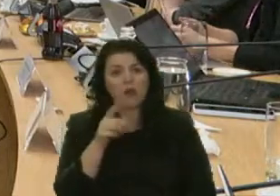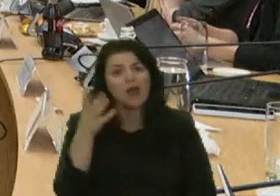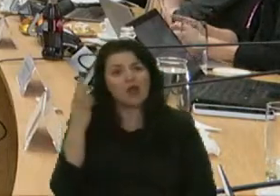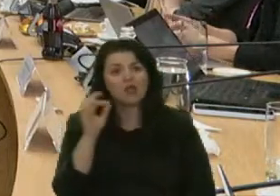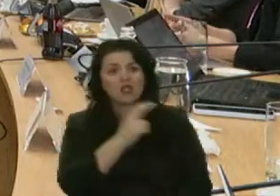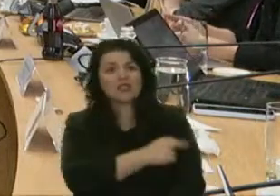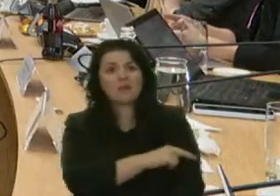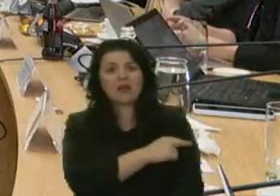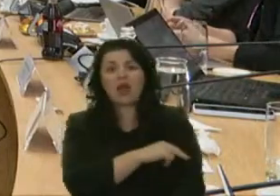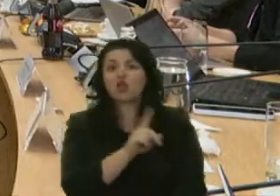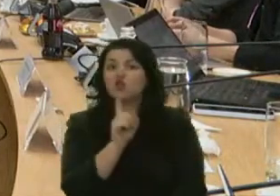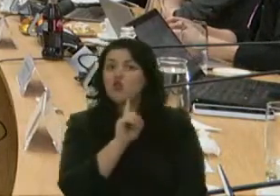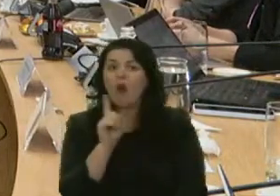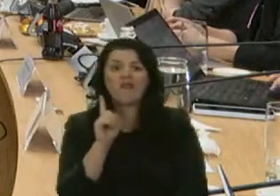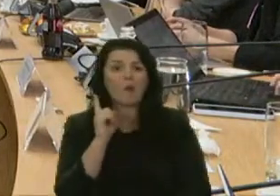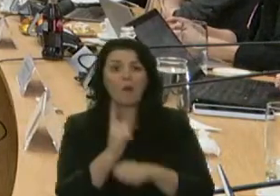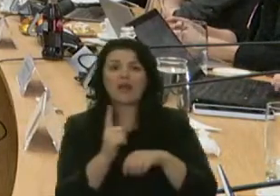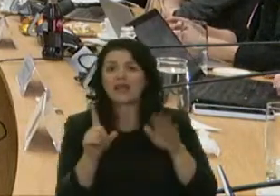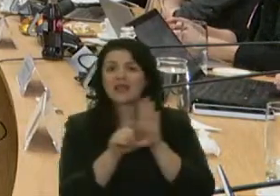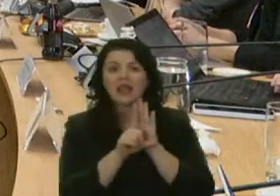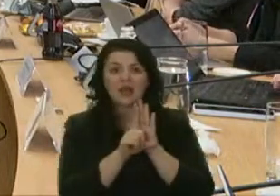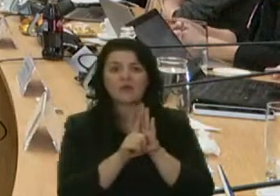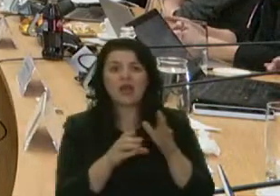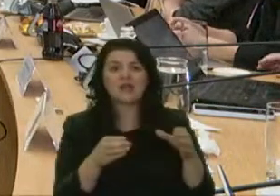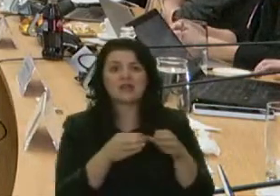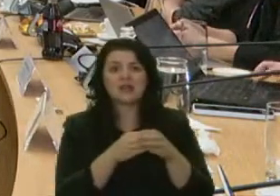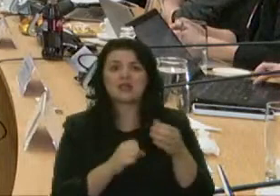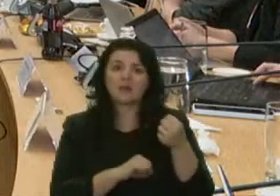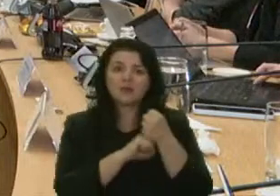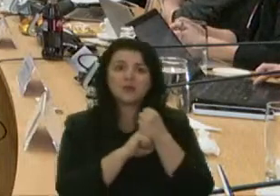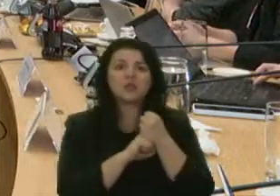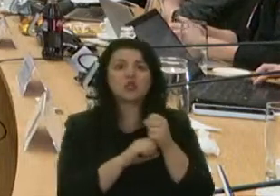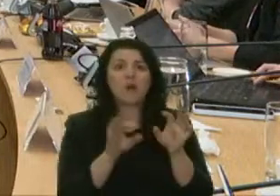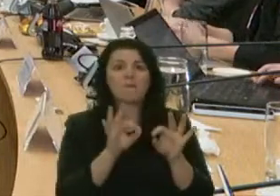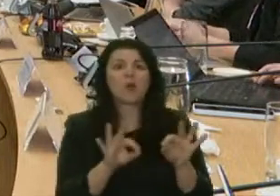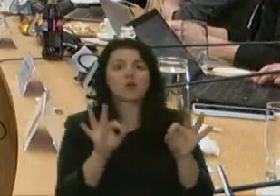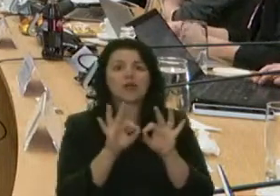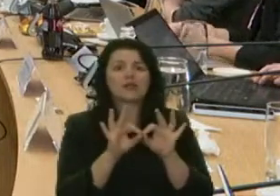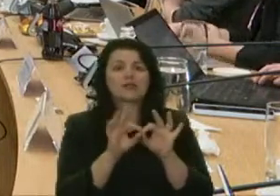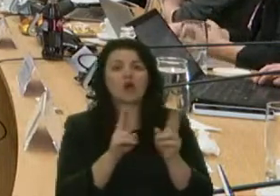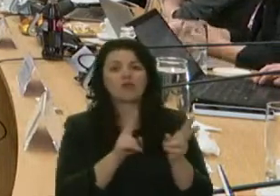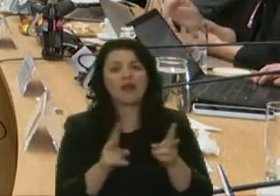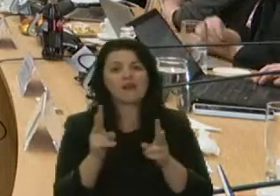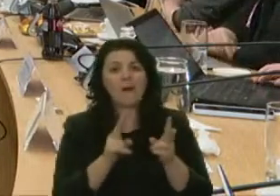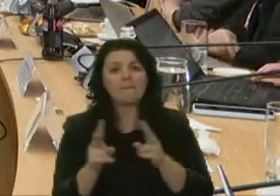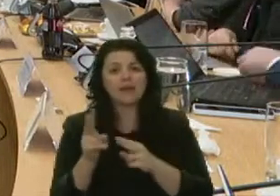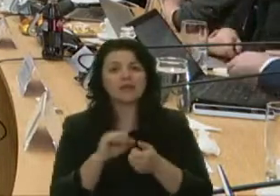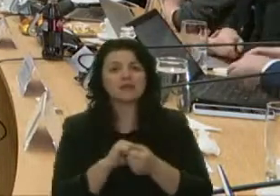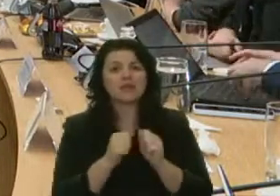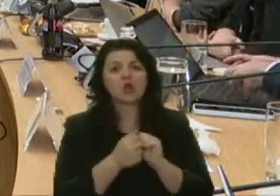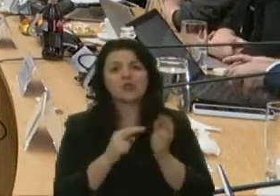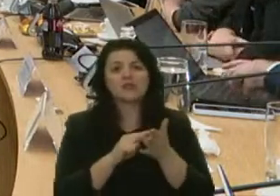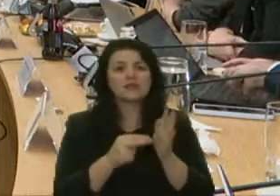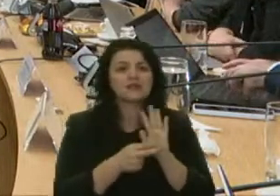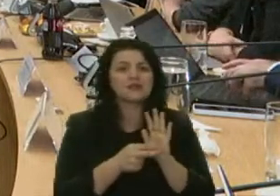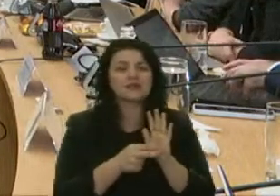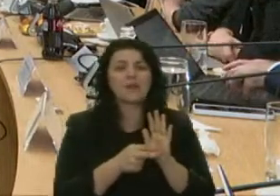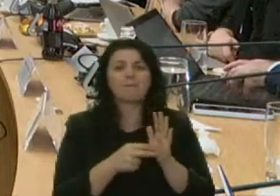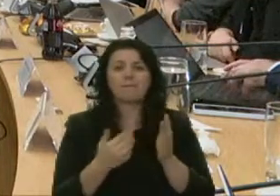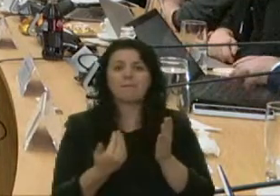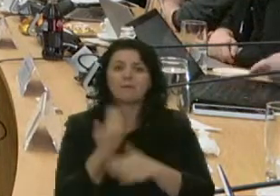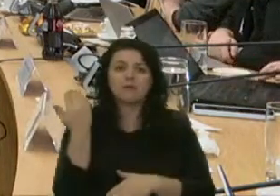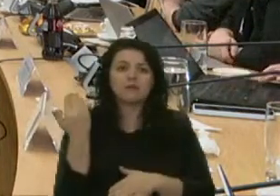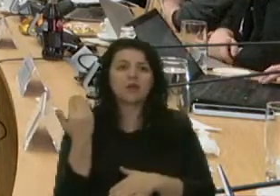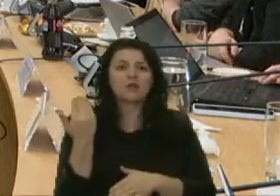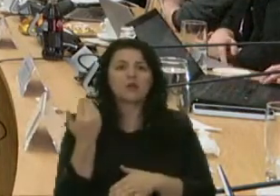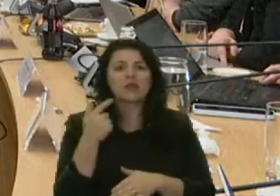spitale unde n avem niciun fel de obligație legală Câte secții n am sprijinit am modernizat sau terapii sau sisteme moderne au fost actualizate astfel